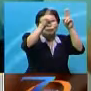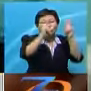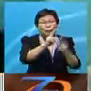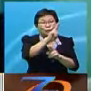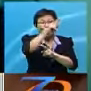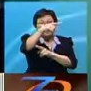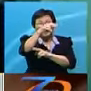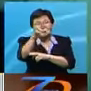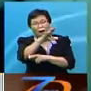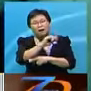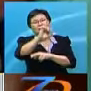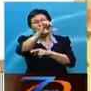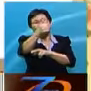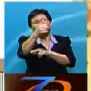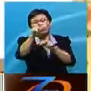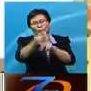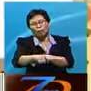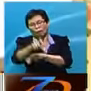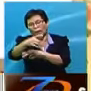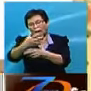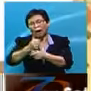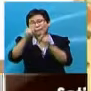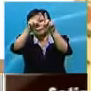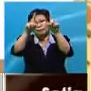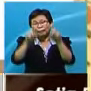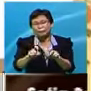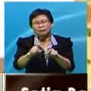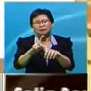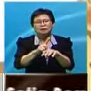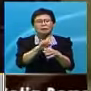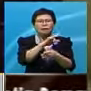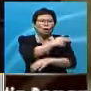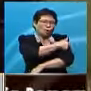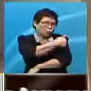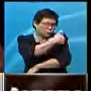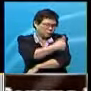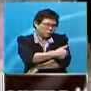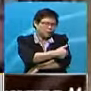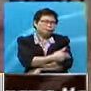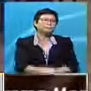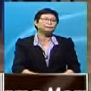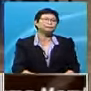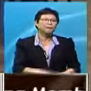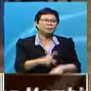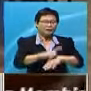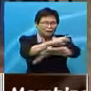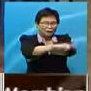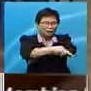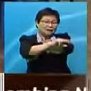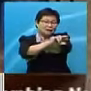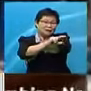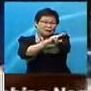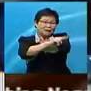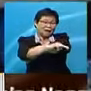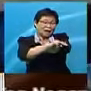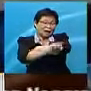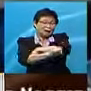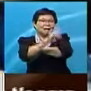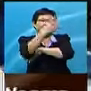itu, manakala 10 calon lain mengambil peperiksaan itu di hospital. Di Negeri Sembilan,